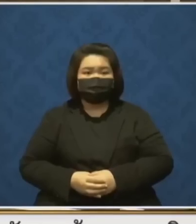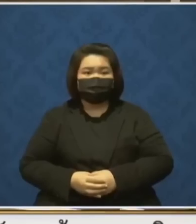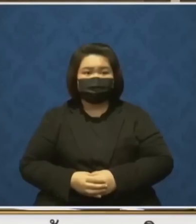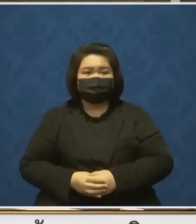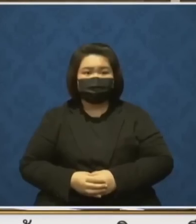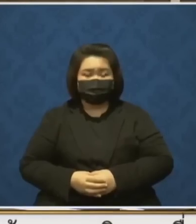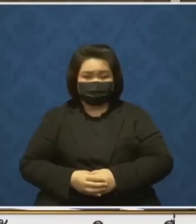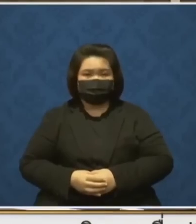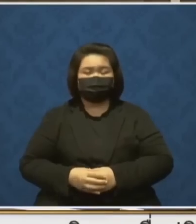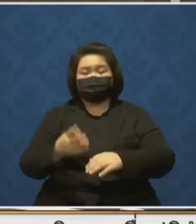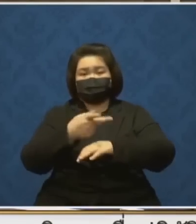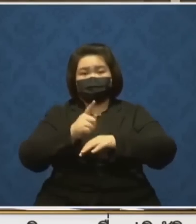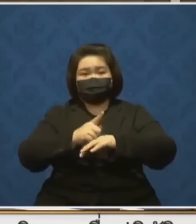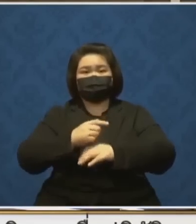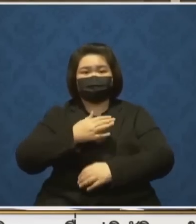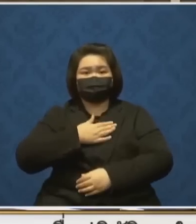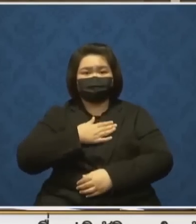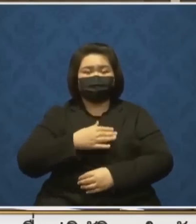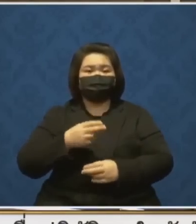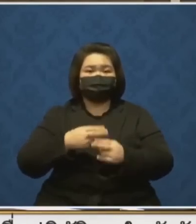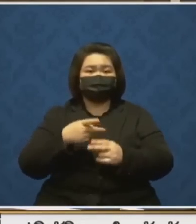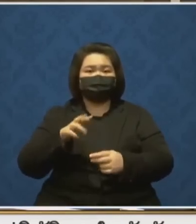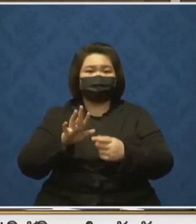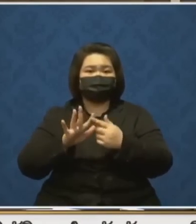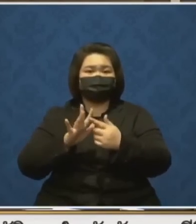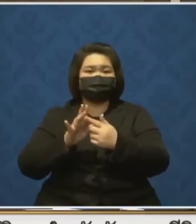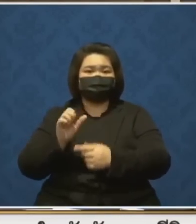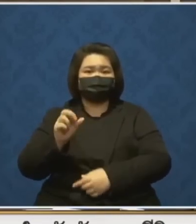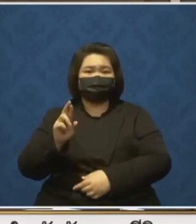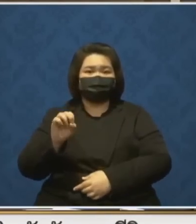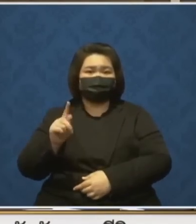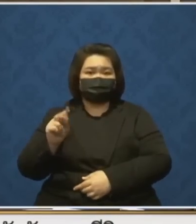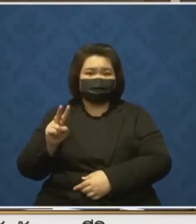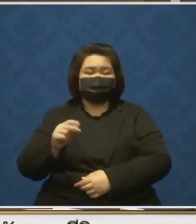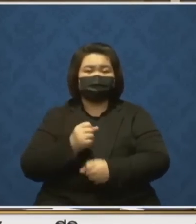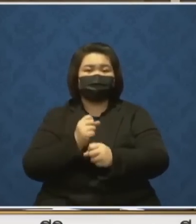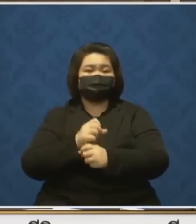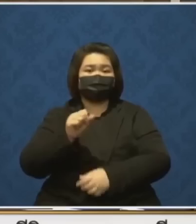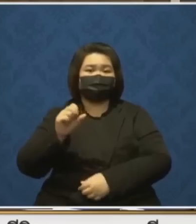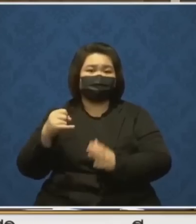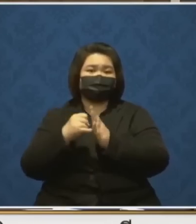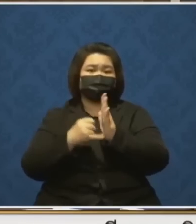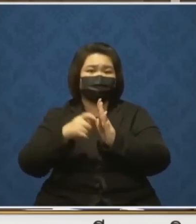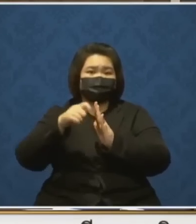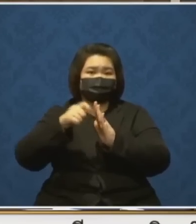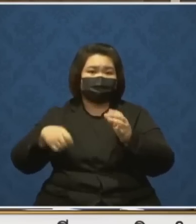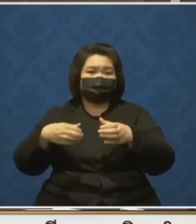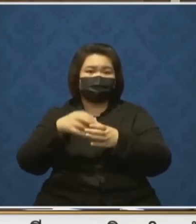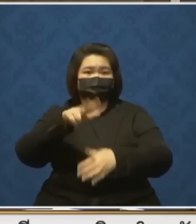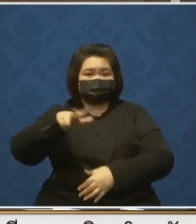ท่ประทานที่ขอรบครับประเศษยจันทราหวงทองส.ส.ป.พ.แทรัศ.ด.อ.จ.หวนค.ลัย.ส.มา.พัเพื่อไทย